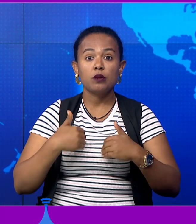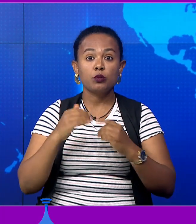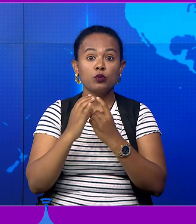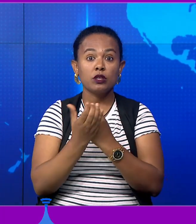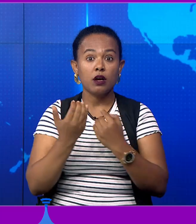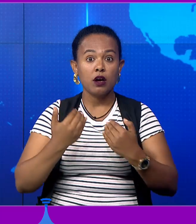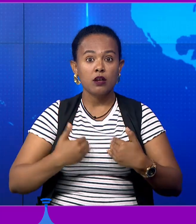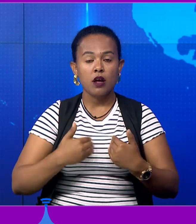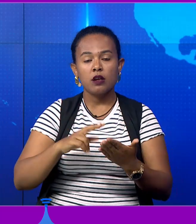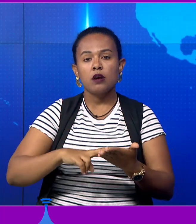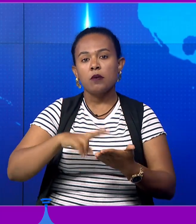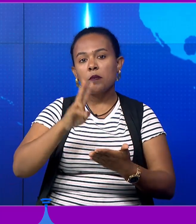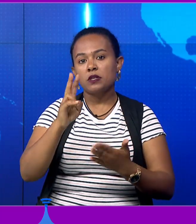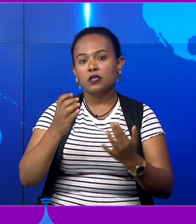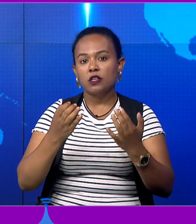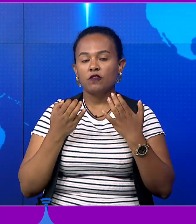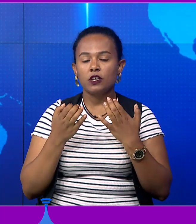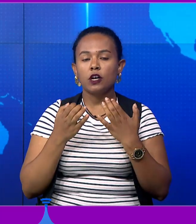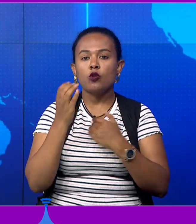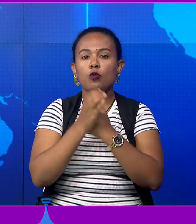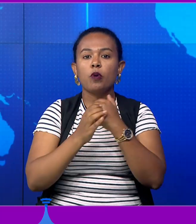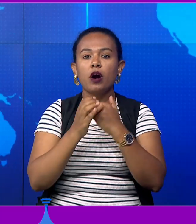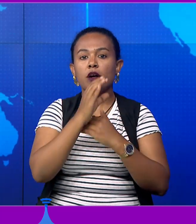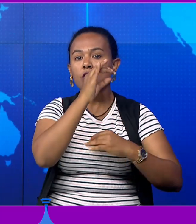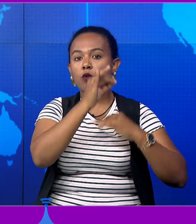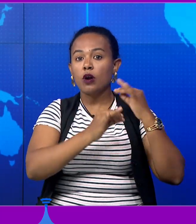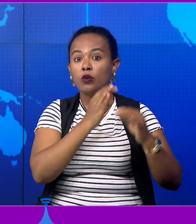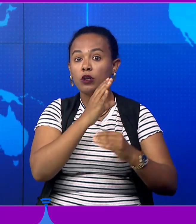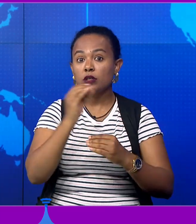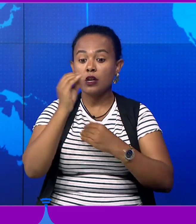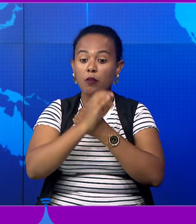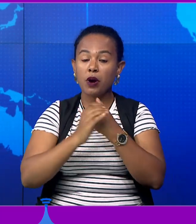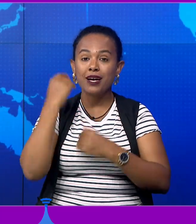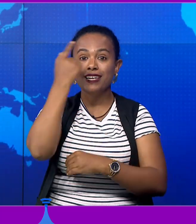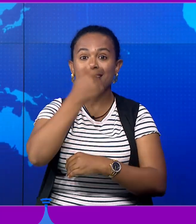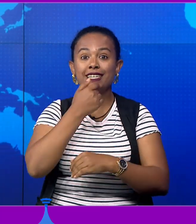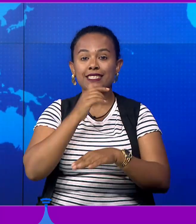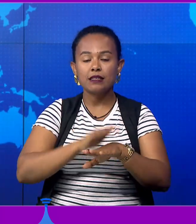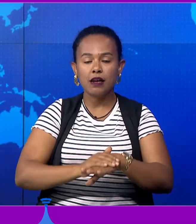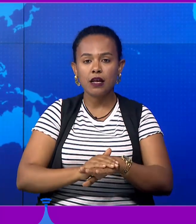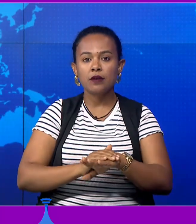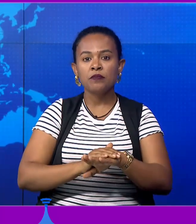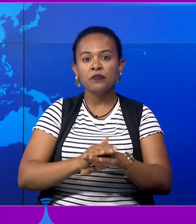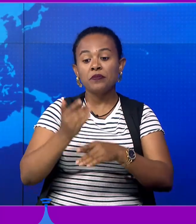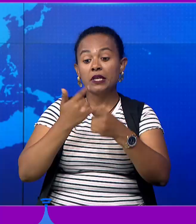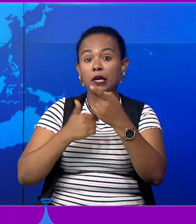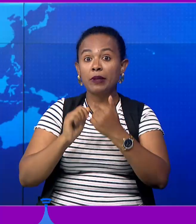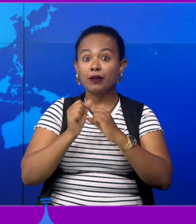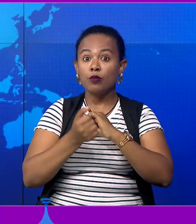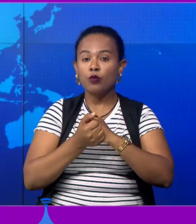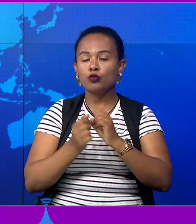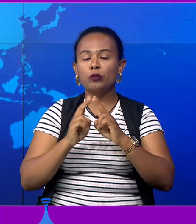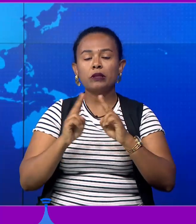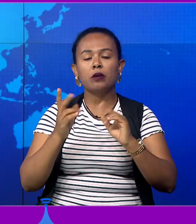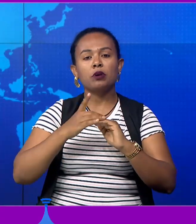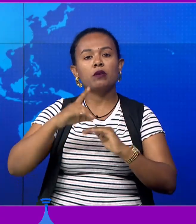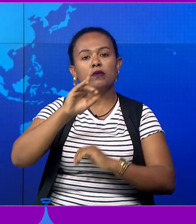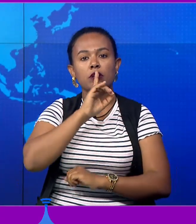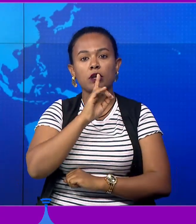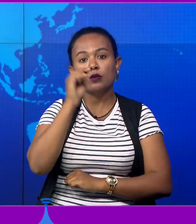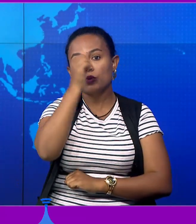እንዳለ ማንሳት እፈልጋለሁ። በሀገር ሉዓላዊነትና በሀገር ገጽታ ላይ ራሱ የመጣው ለውጥ እጅግ በጣም ከፍተኛ